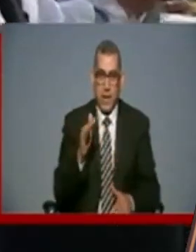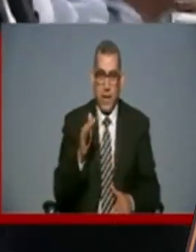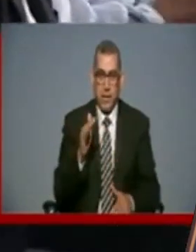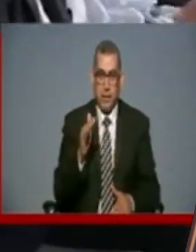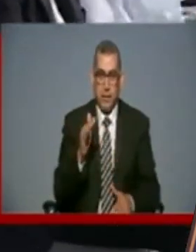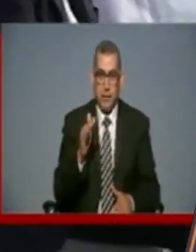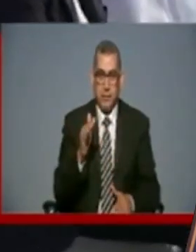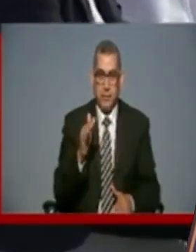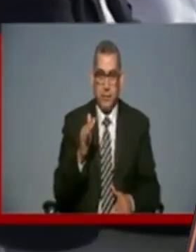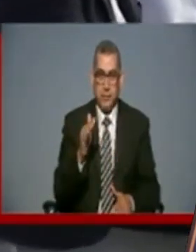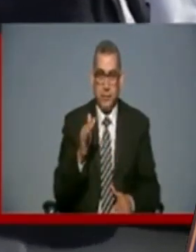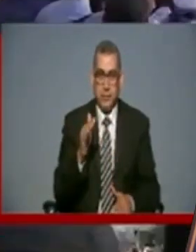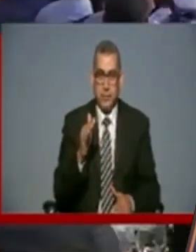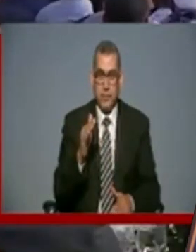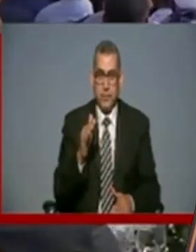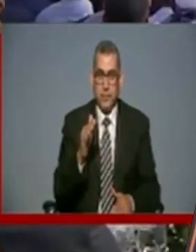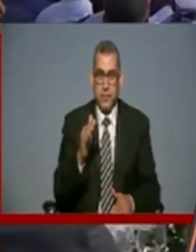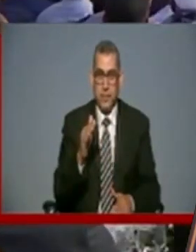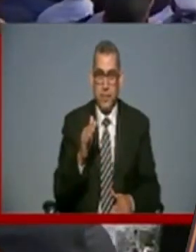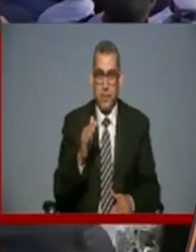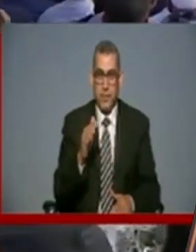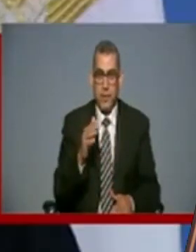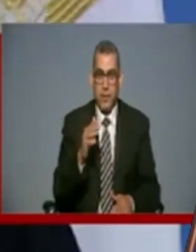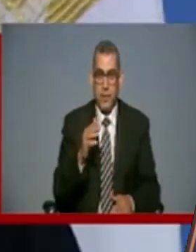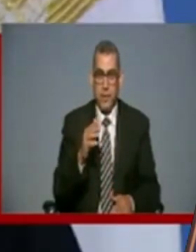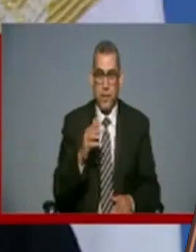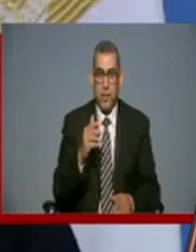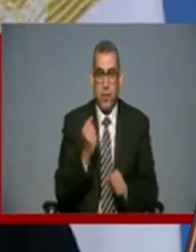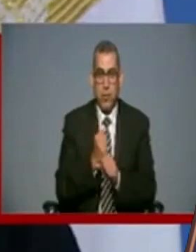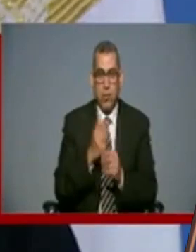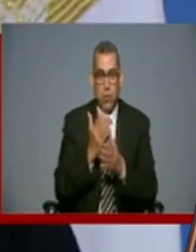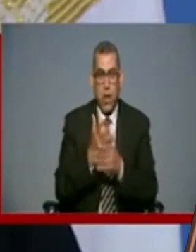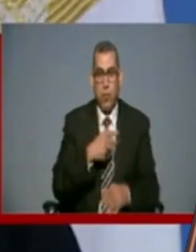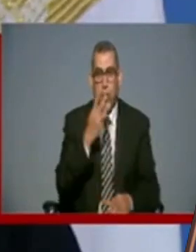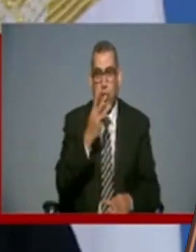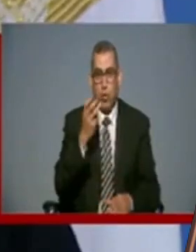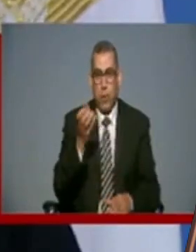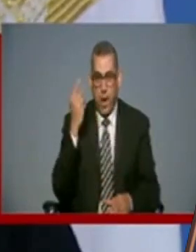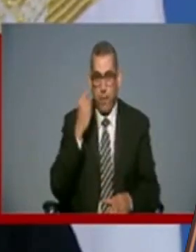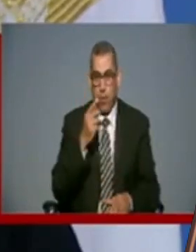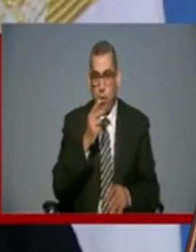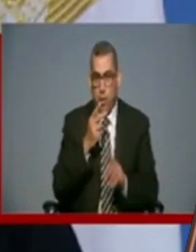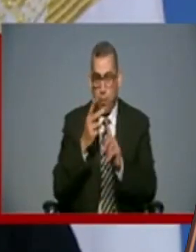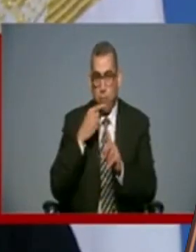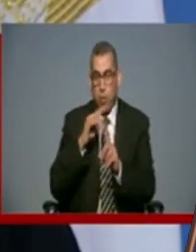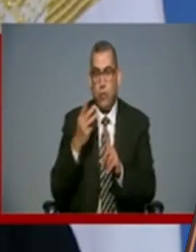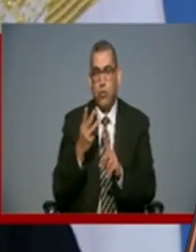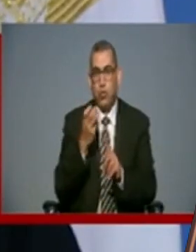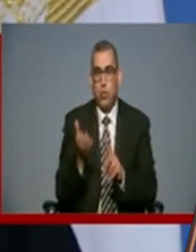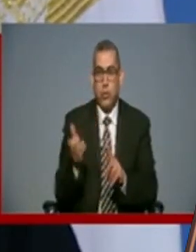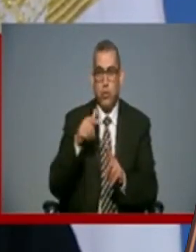وهو أساس مسارات التنمية، وهو الهدف من إتمام عمليات التنمية